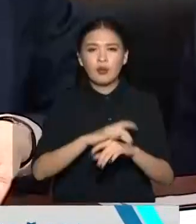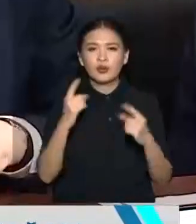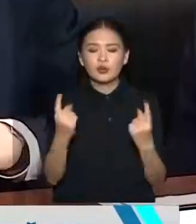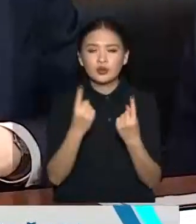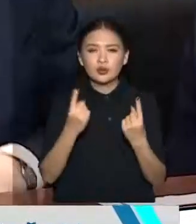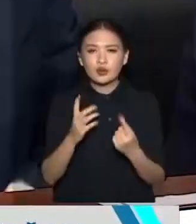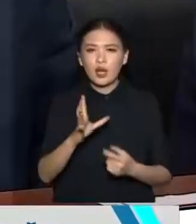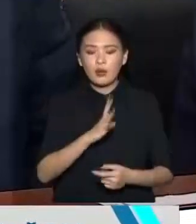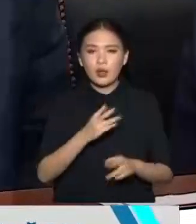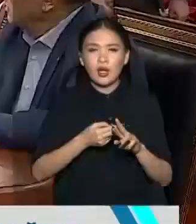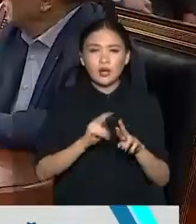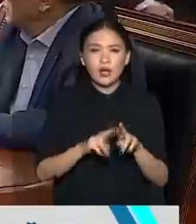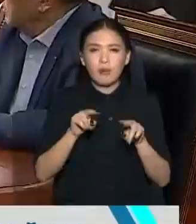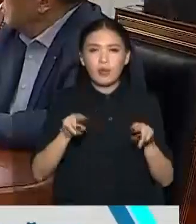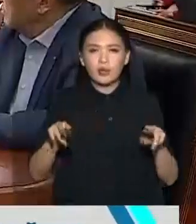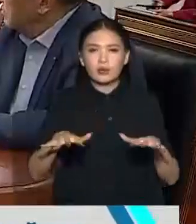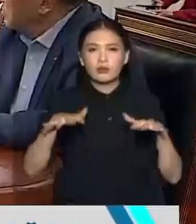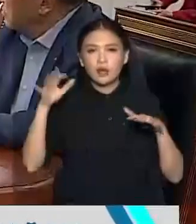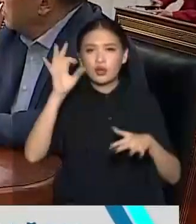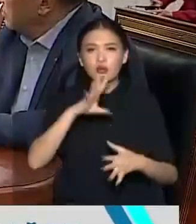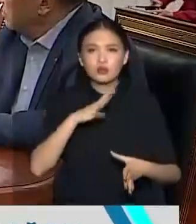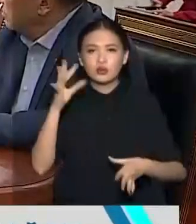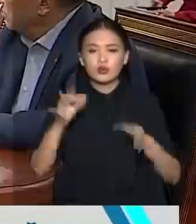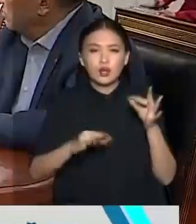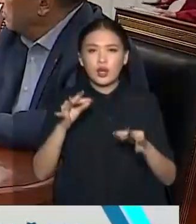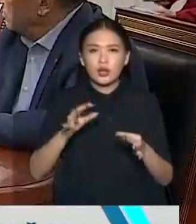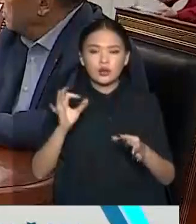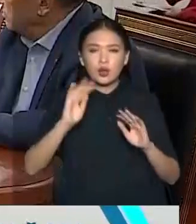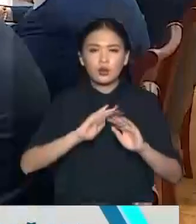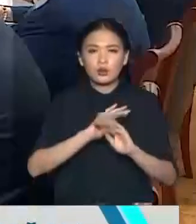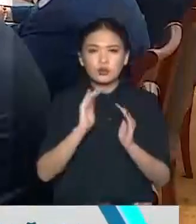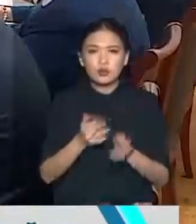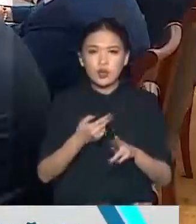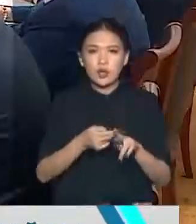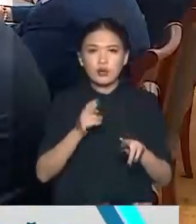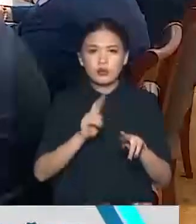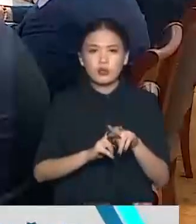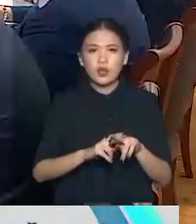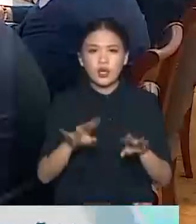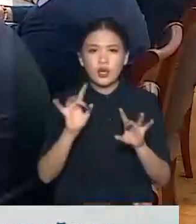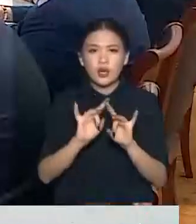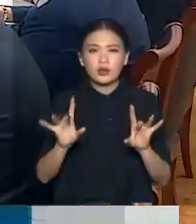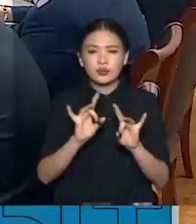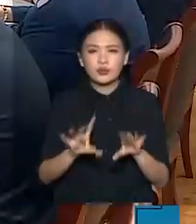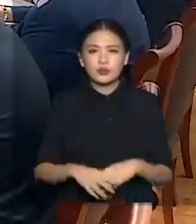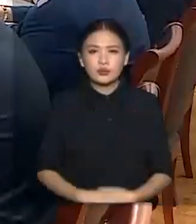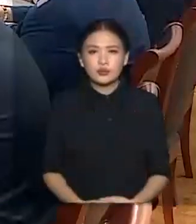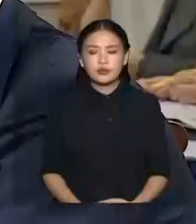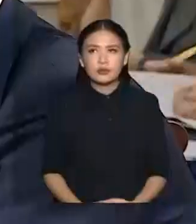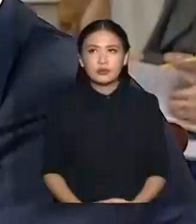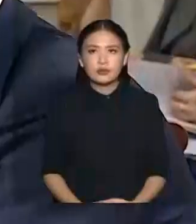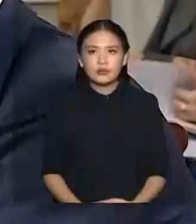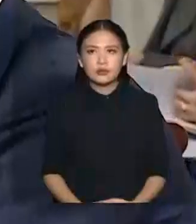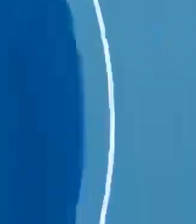қаралды. Парламенттегілер күш органдарының судьяларға қысымын төмендету тетіктері де пысықталды.